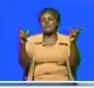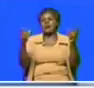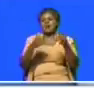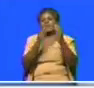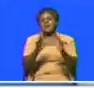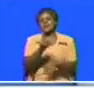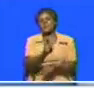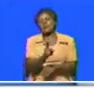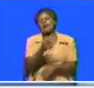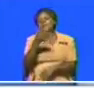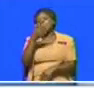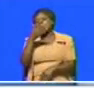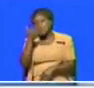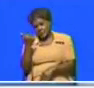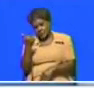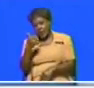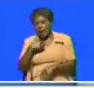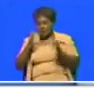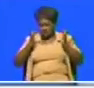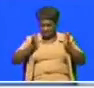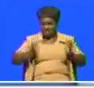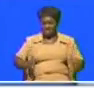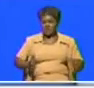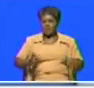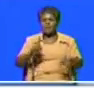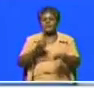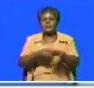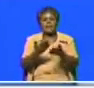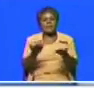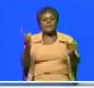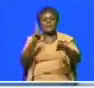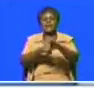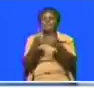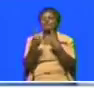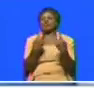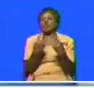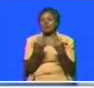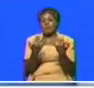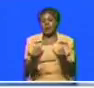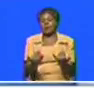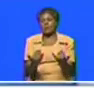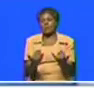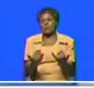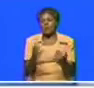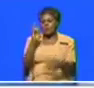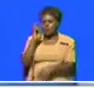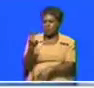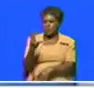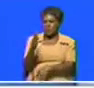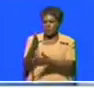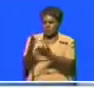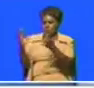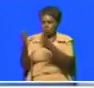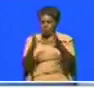kama hawa yafaa wawe na maadili fulani wakati wote wanaenda kutoa taarifa kama hizo. Manake hivi sasa tayari tumeona kwamba kuna vikundi vya